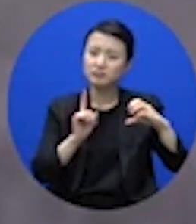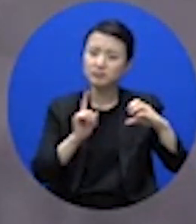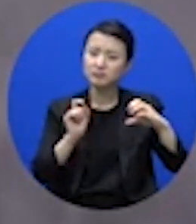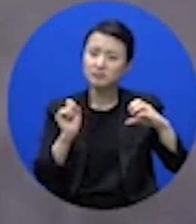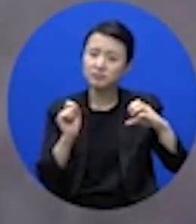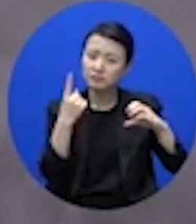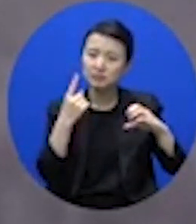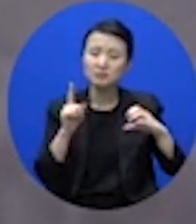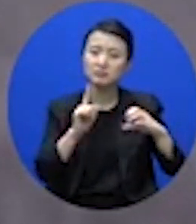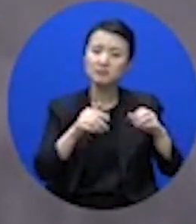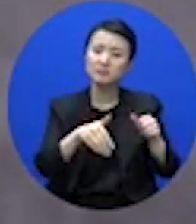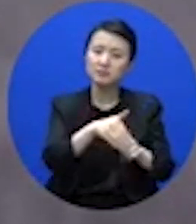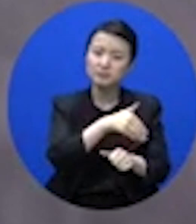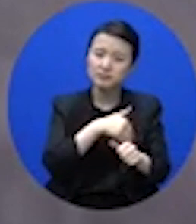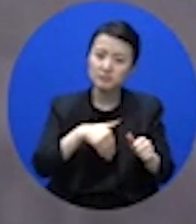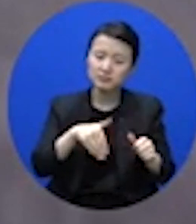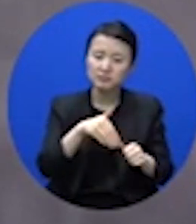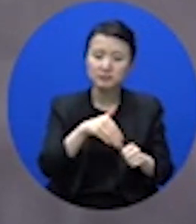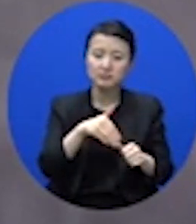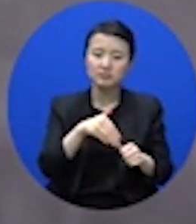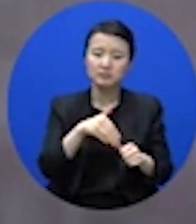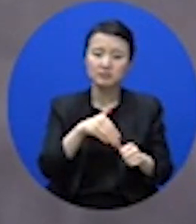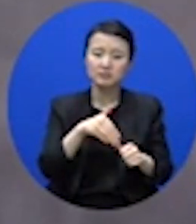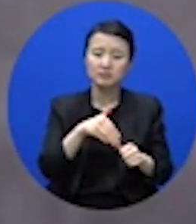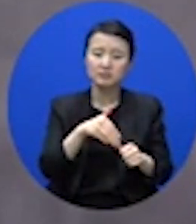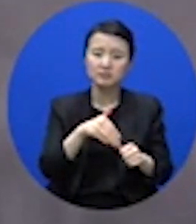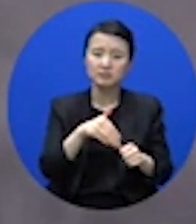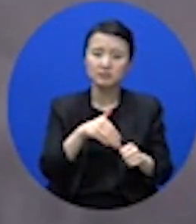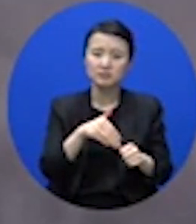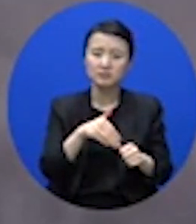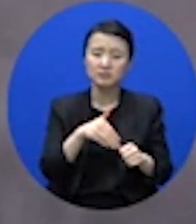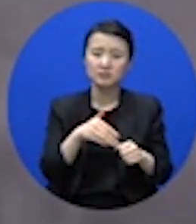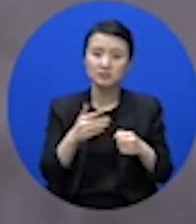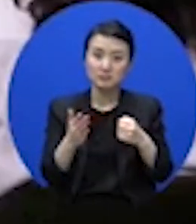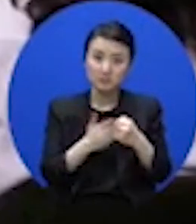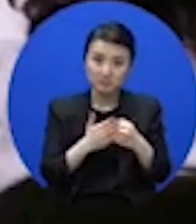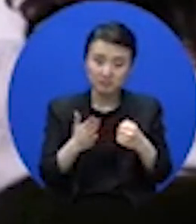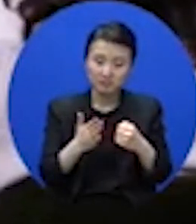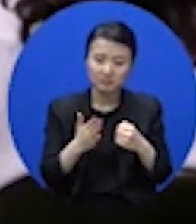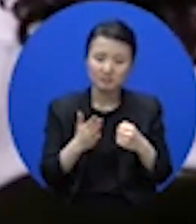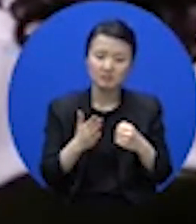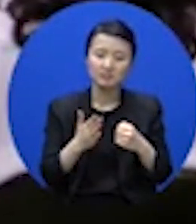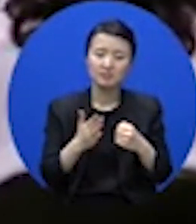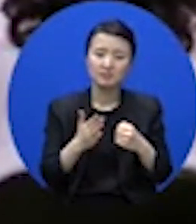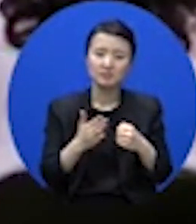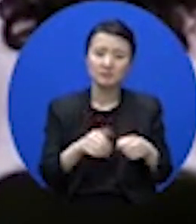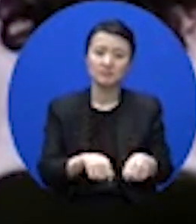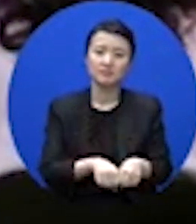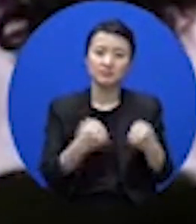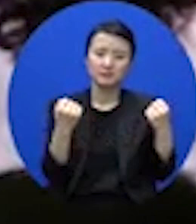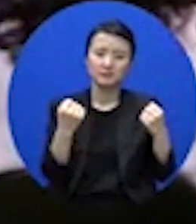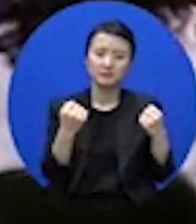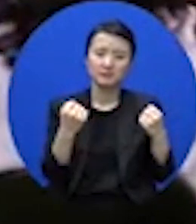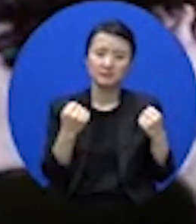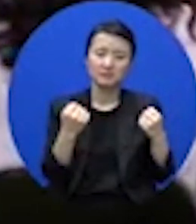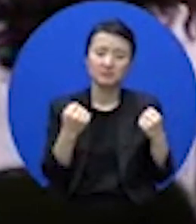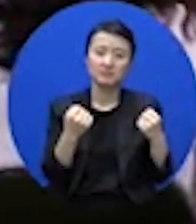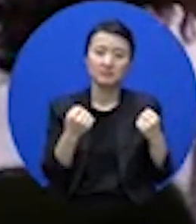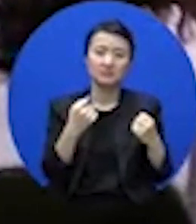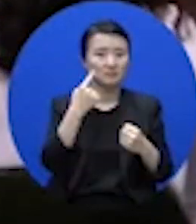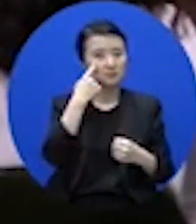환경과 어떤 뭐예요? 일에 의해서 예, 깨어질 수도 있다라는